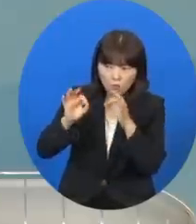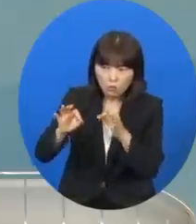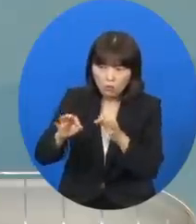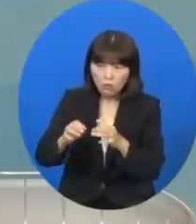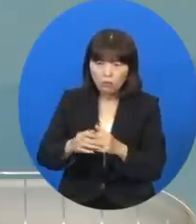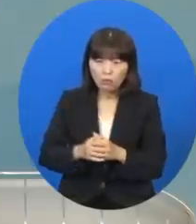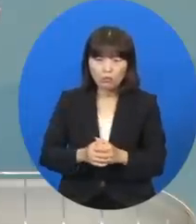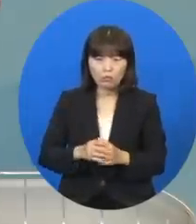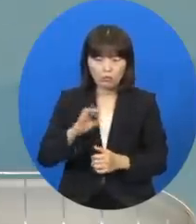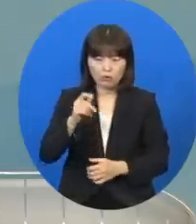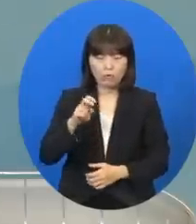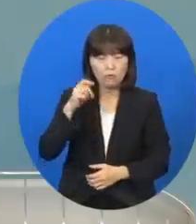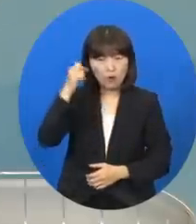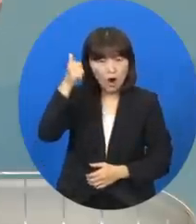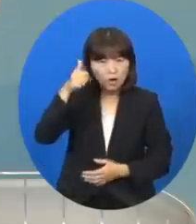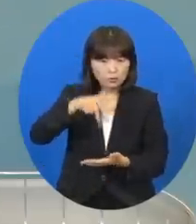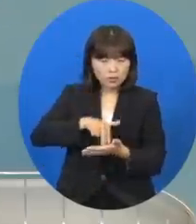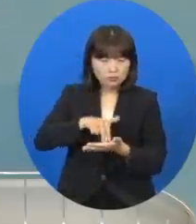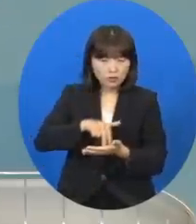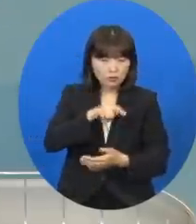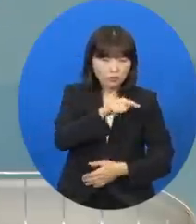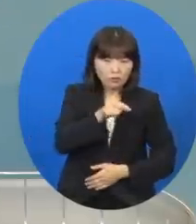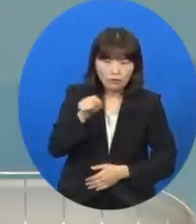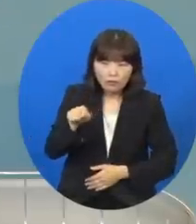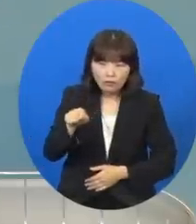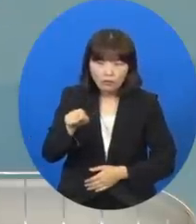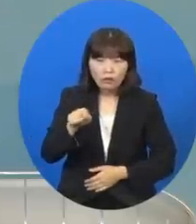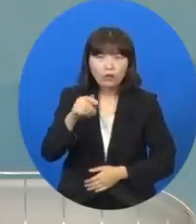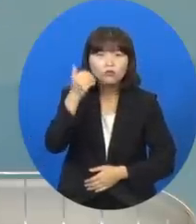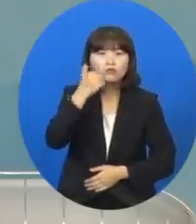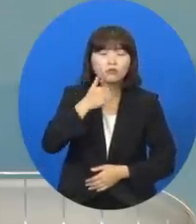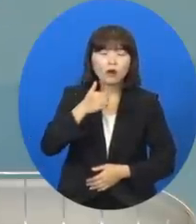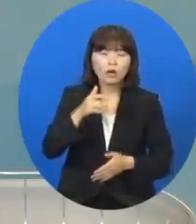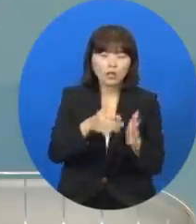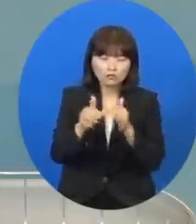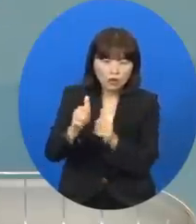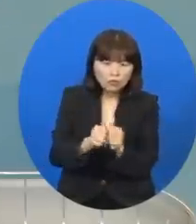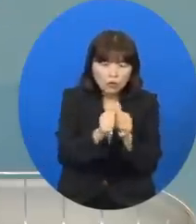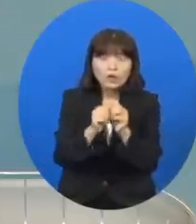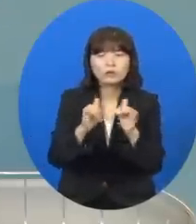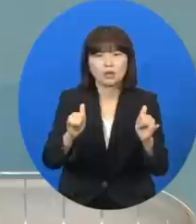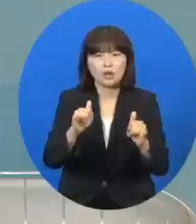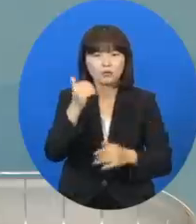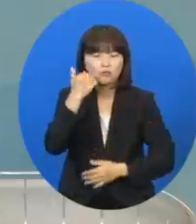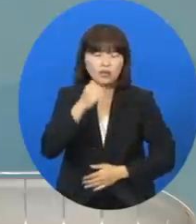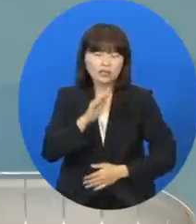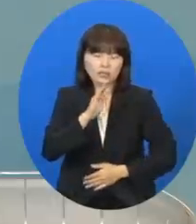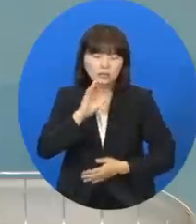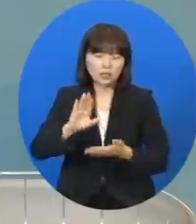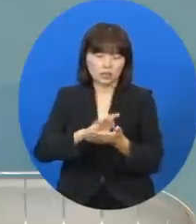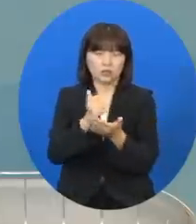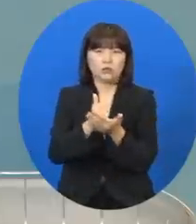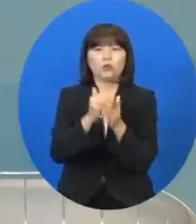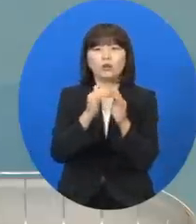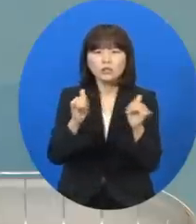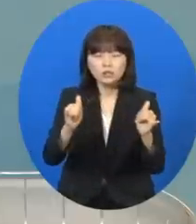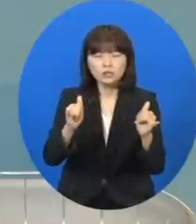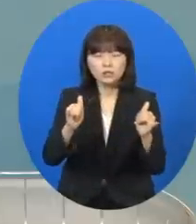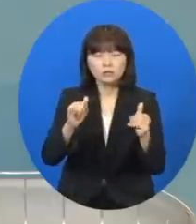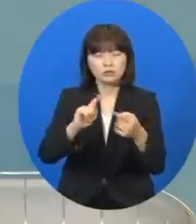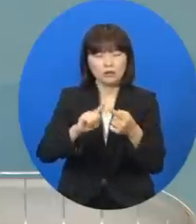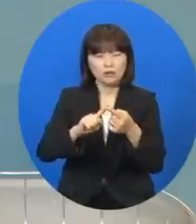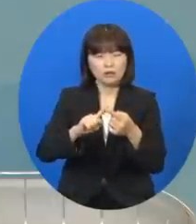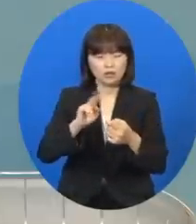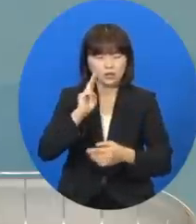교회냐, 어느 쪽이 진짜 예수님과 동행하는 사람이냐, 누가 도대체 진짜 그리스도인이냐 심각한 질문을